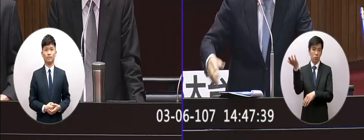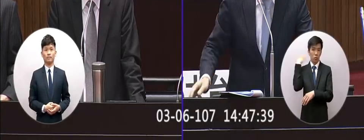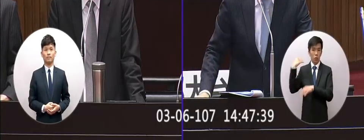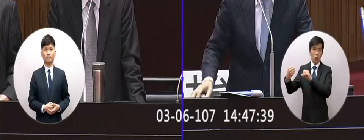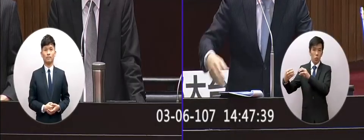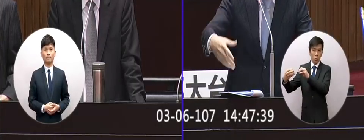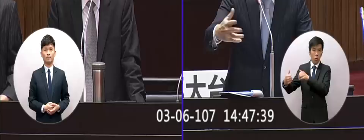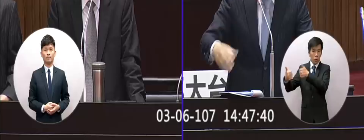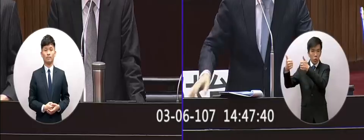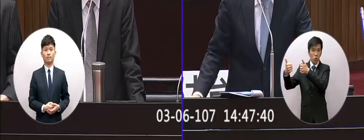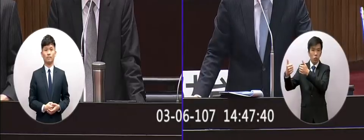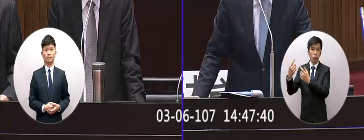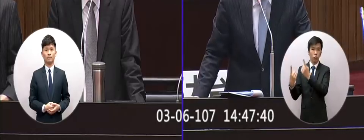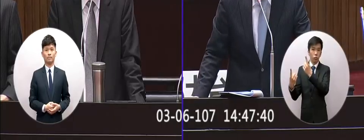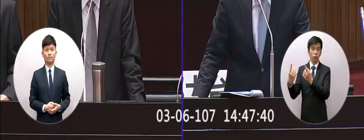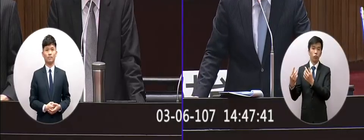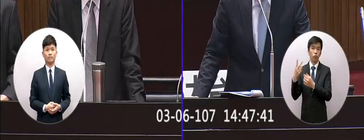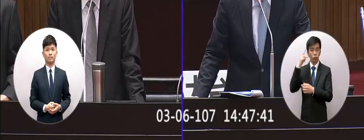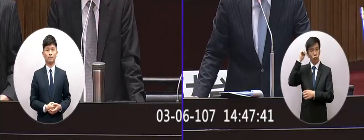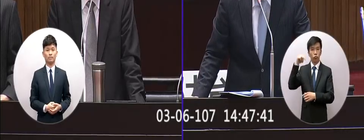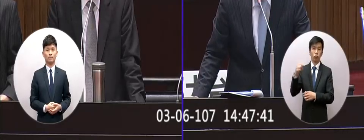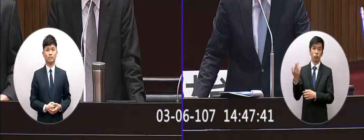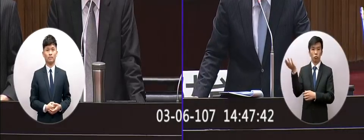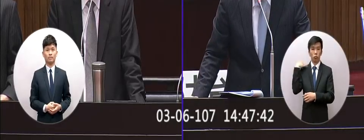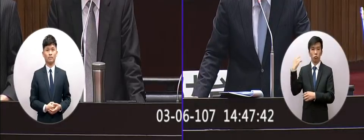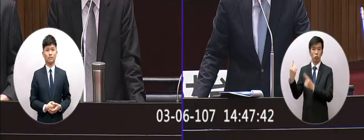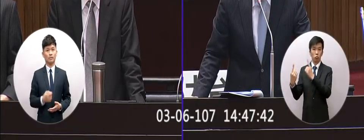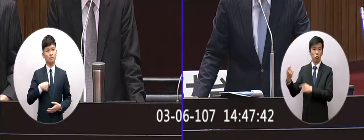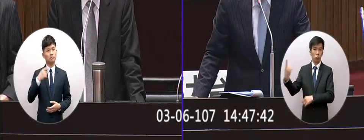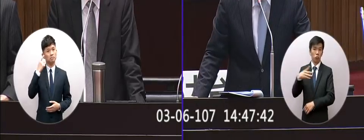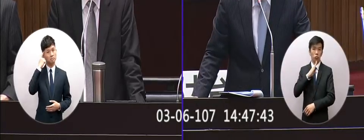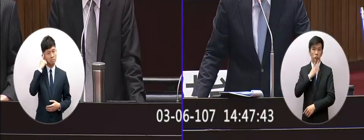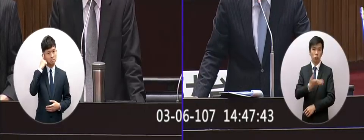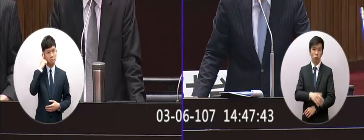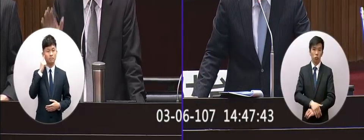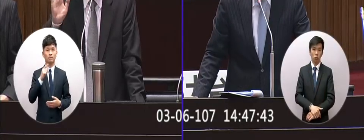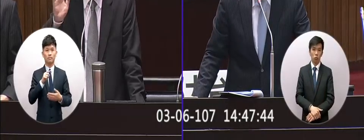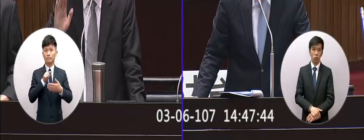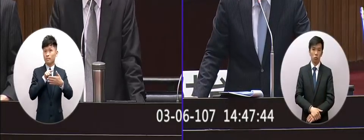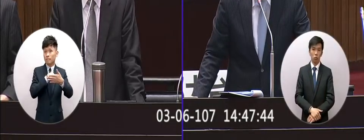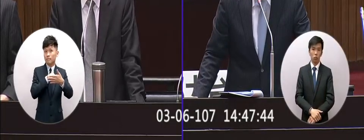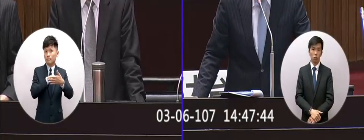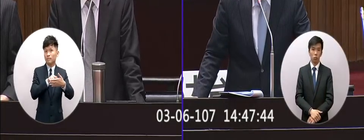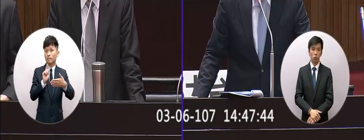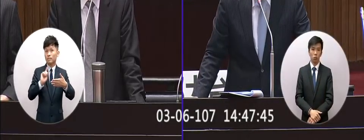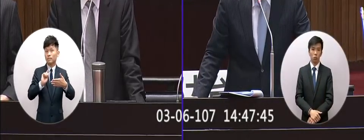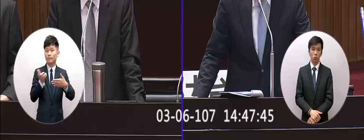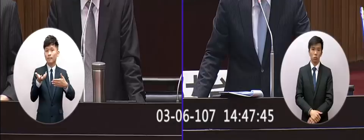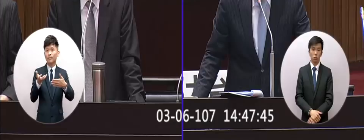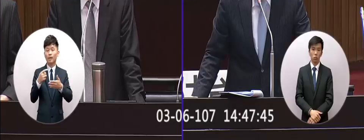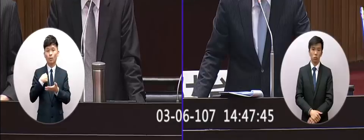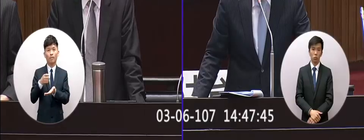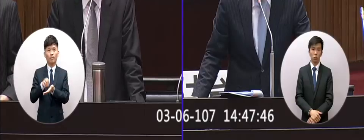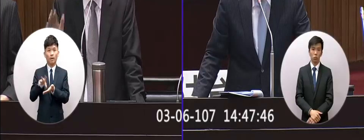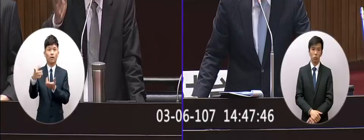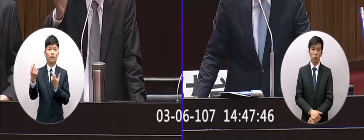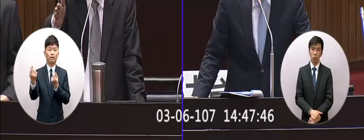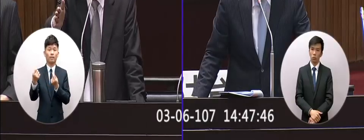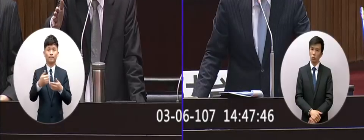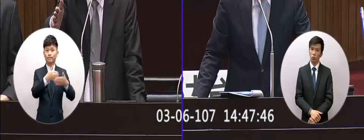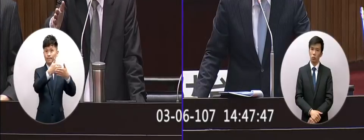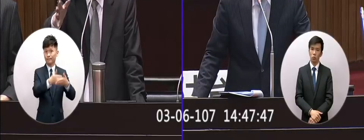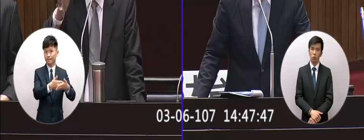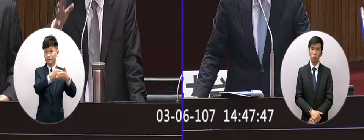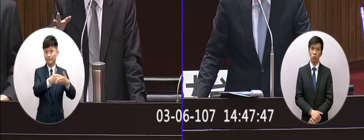放给你更多啊，你也不用开放你的市场，是这样吗？ 我想背后的就是我刚刚跟江委员报告了，就是其实中